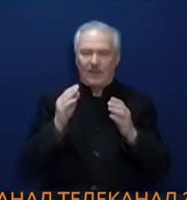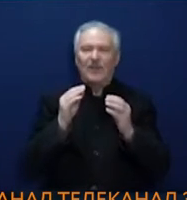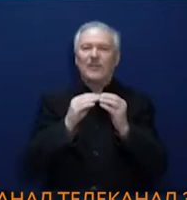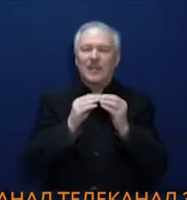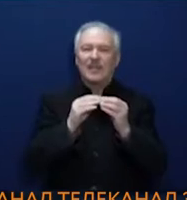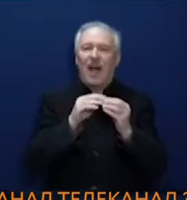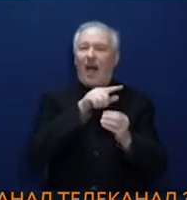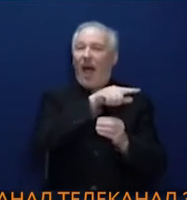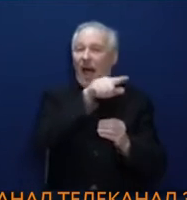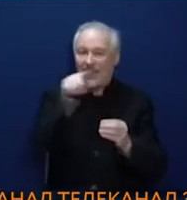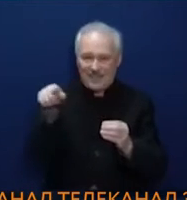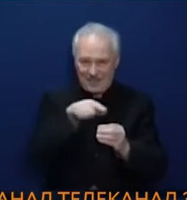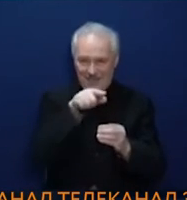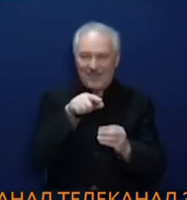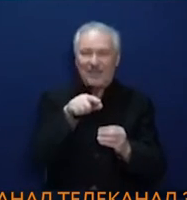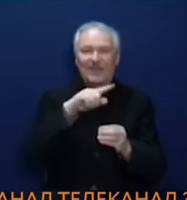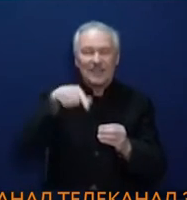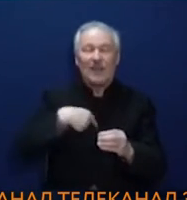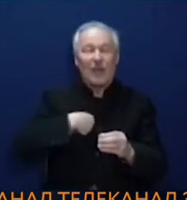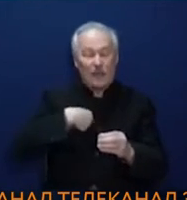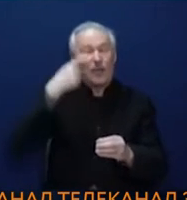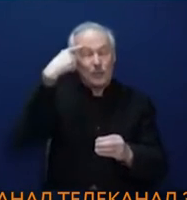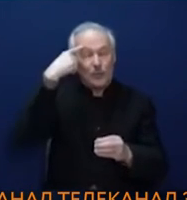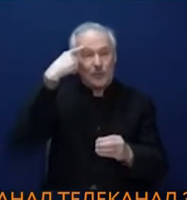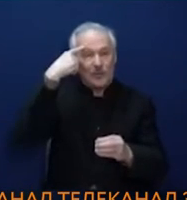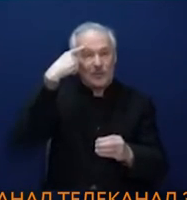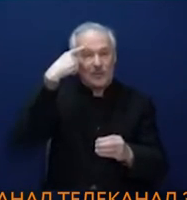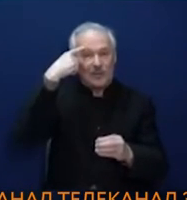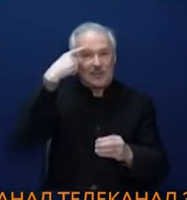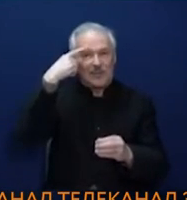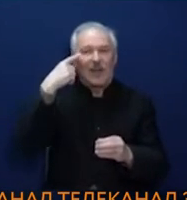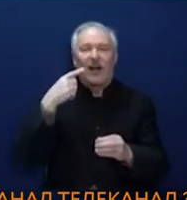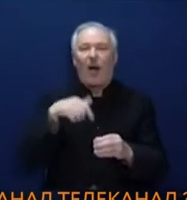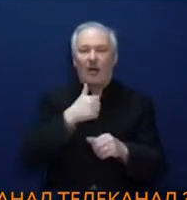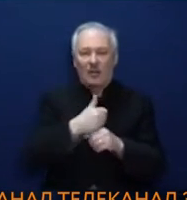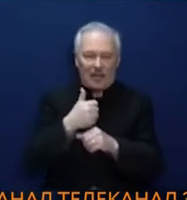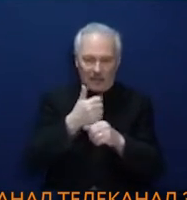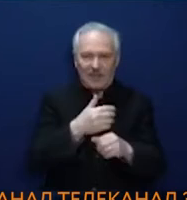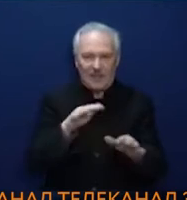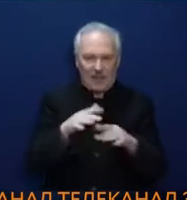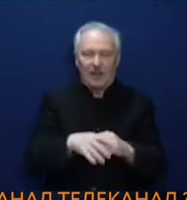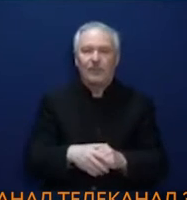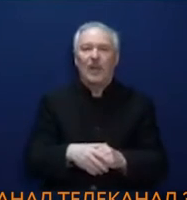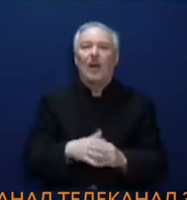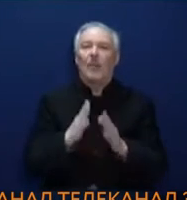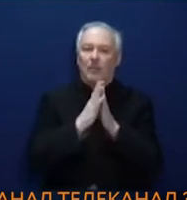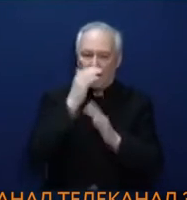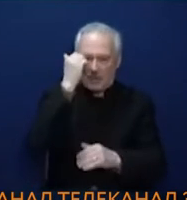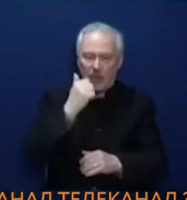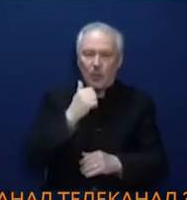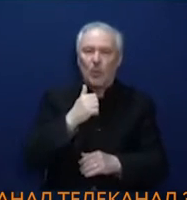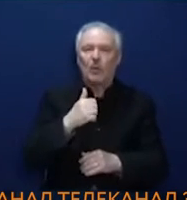заставляют думать о главном, не позволяют накапливаться проблеме. Я хочу поблагодарить глав, считаю,